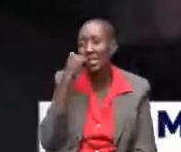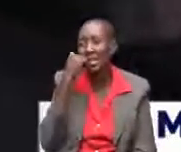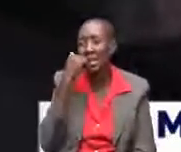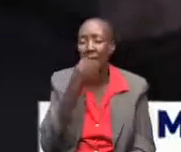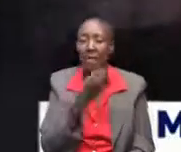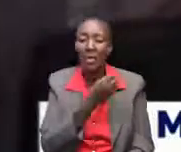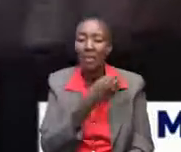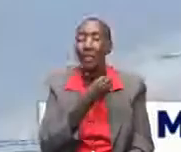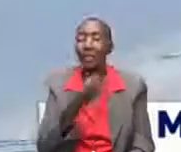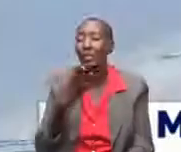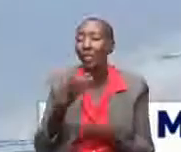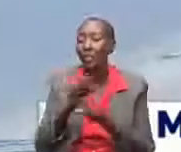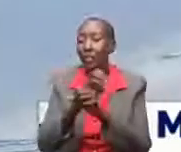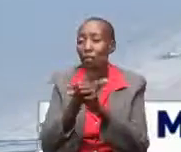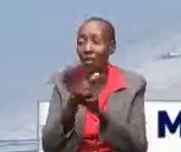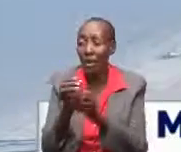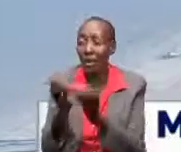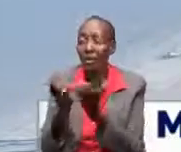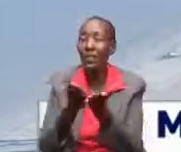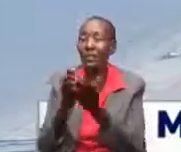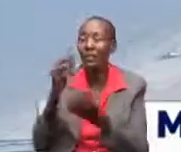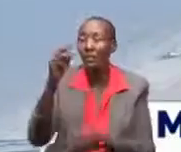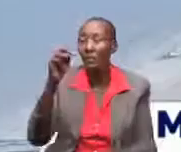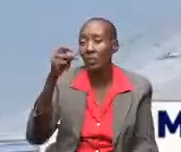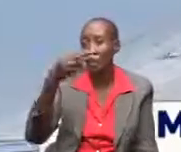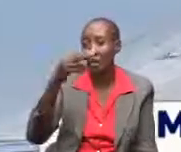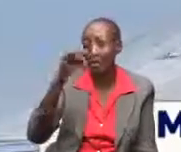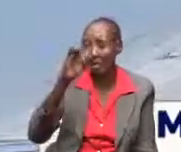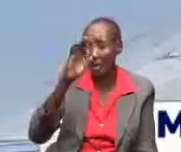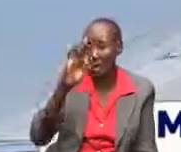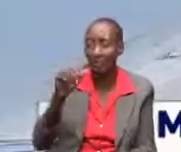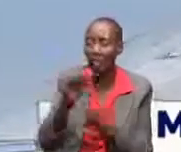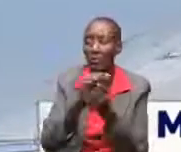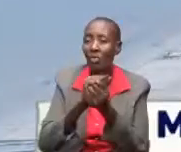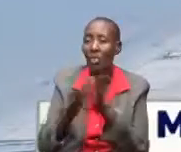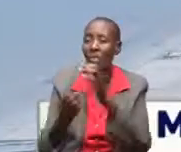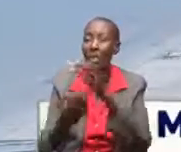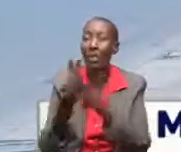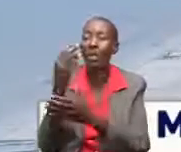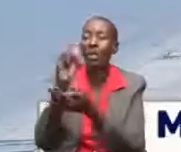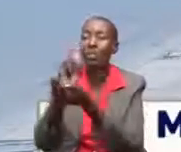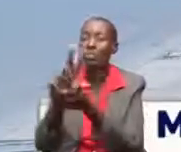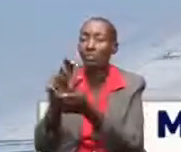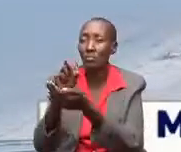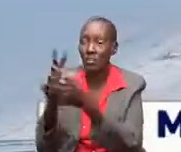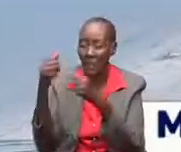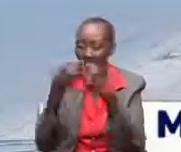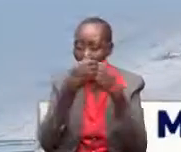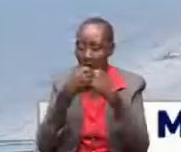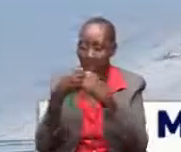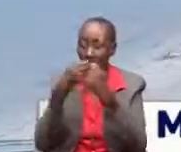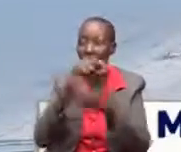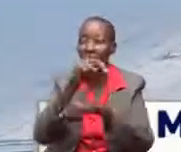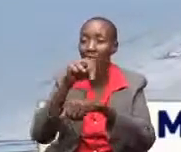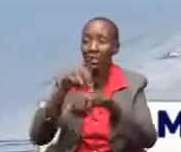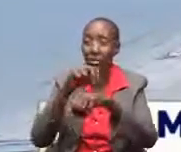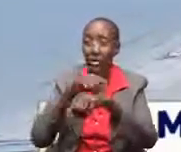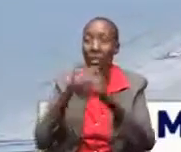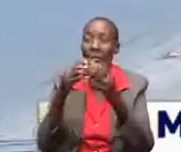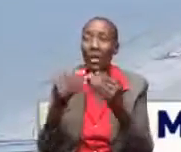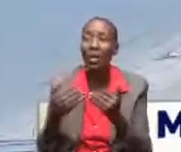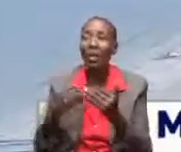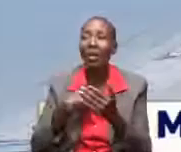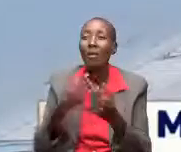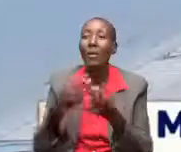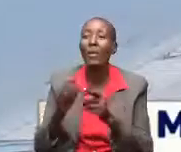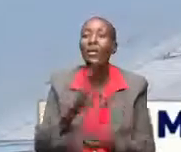corona, huduma za NHIF pamoja na kuzuka kwa nzige ikiwa ndio baadhi ya majanga yanayokumba taifa kwa sasa. Mkuu wa baraza la